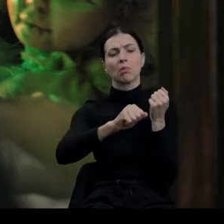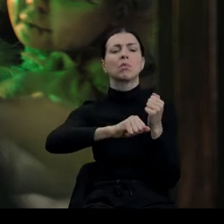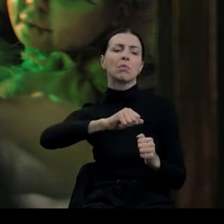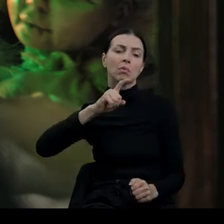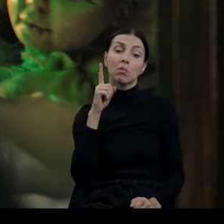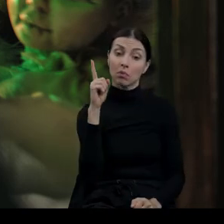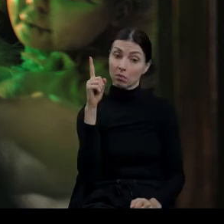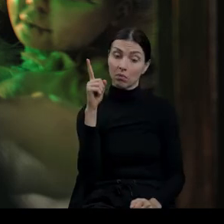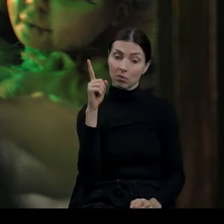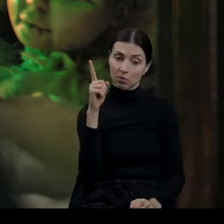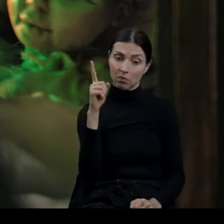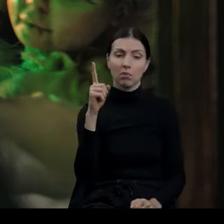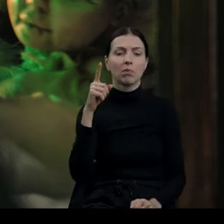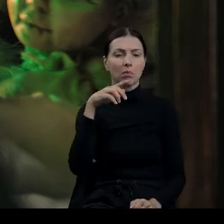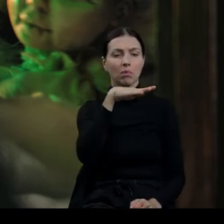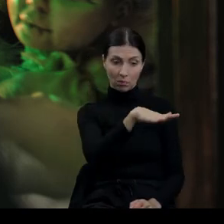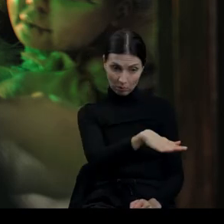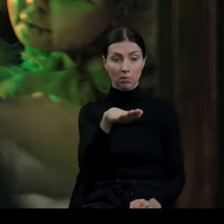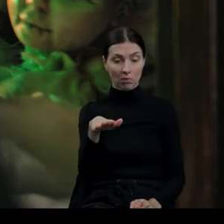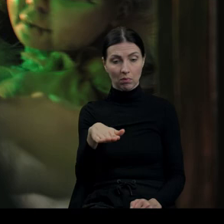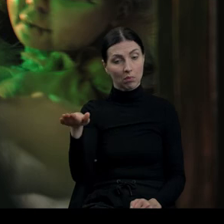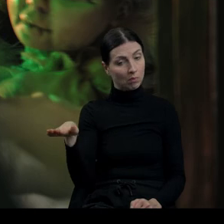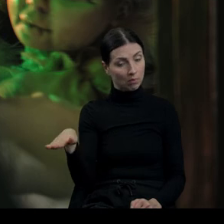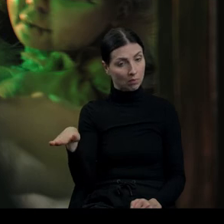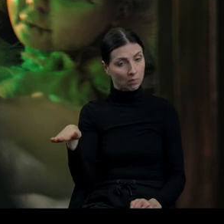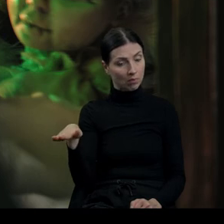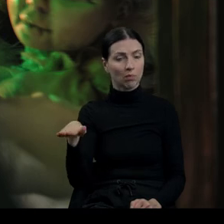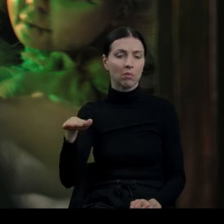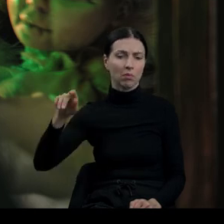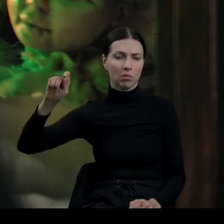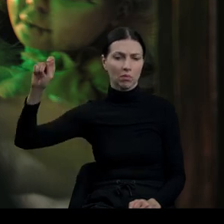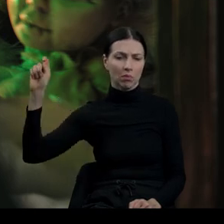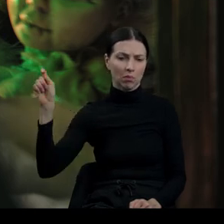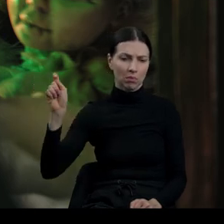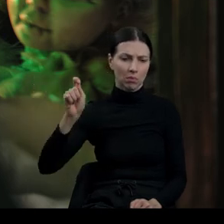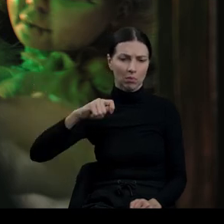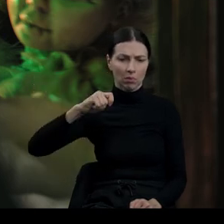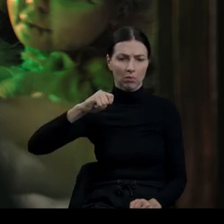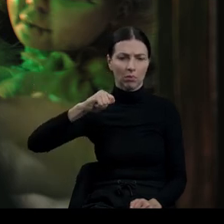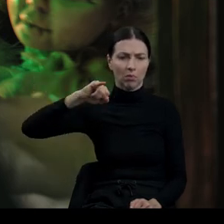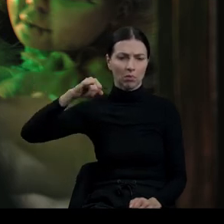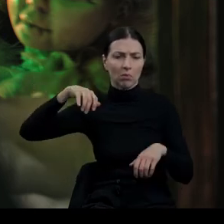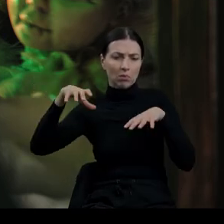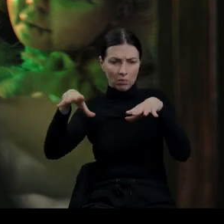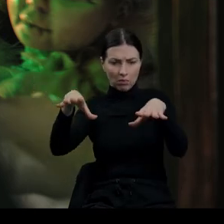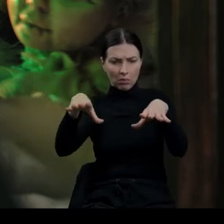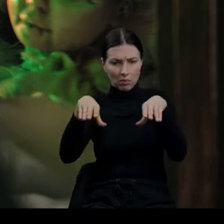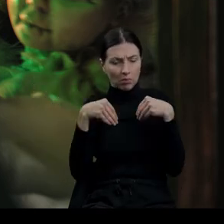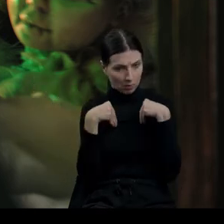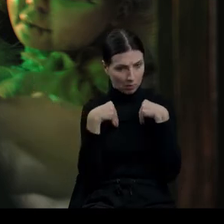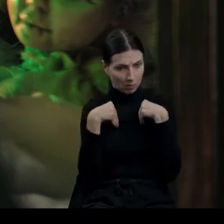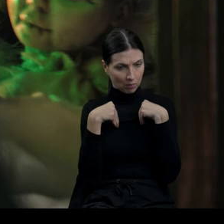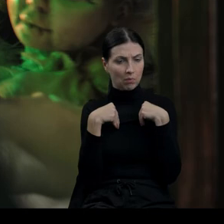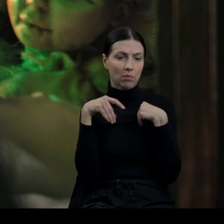ludzie by, repertuar idzie, teatr idzie do przodu, ale ludzie przyjeżdżają i czy dzieci